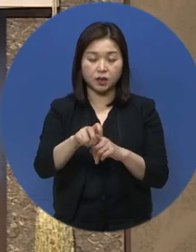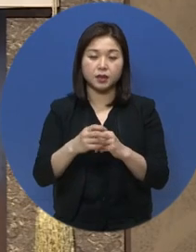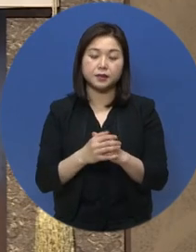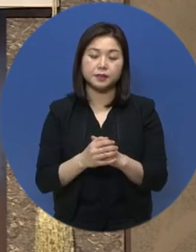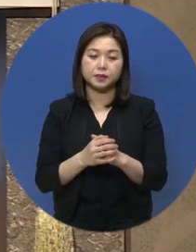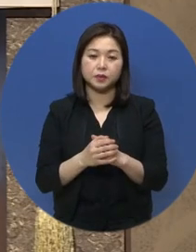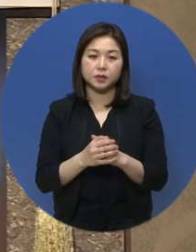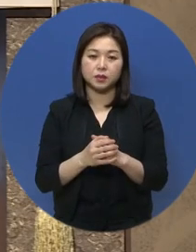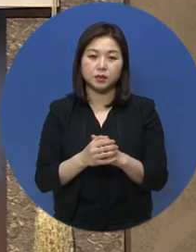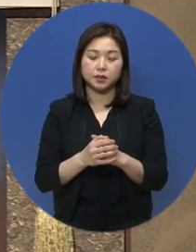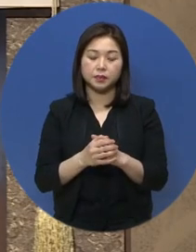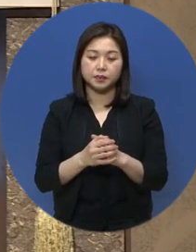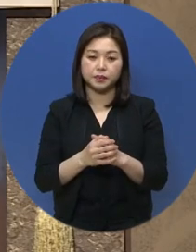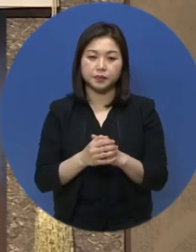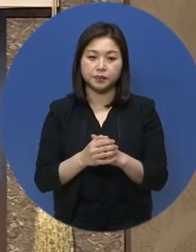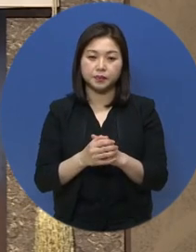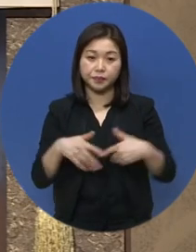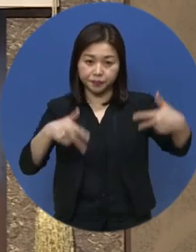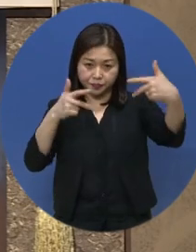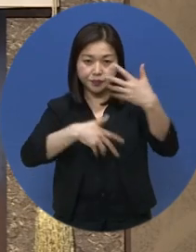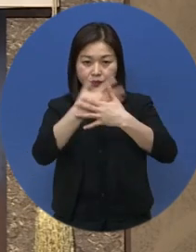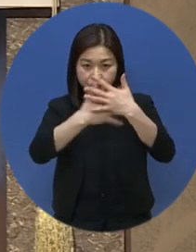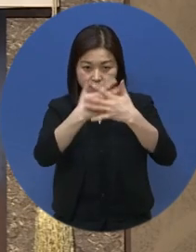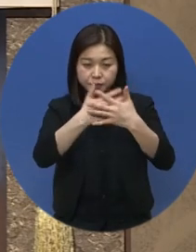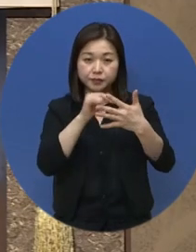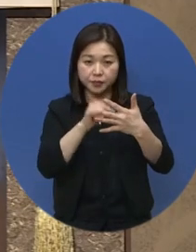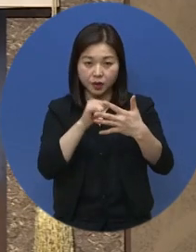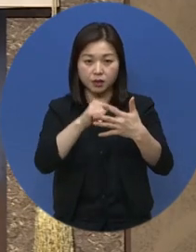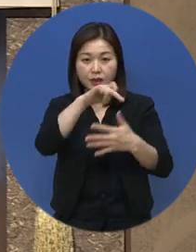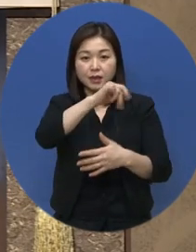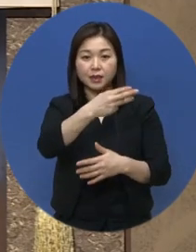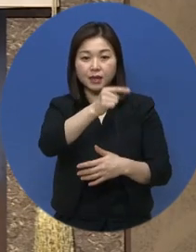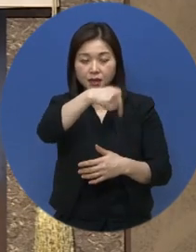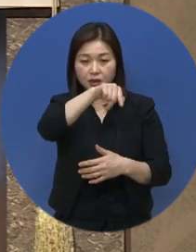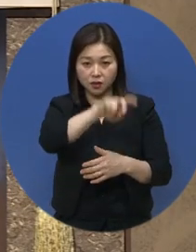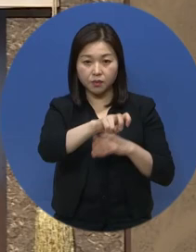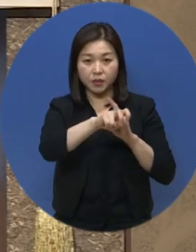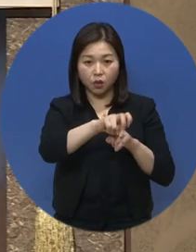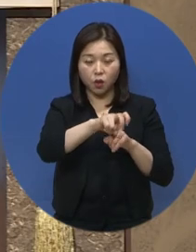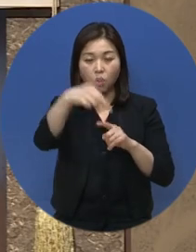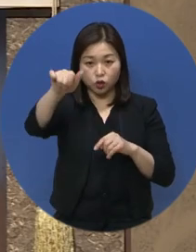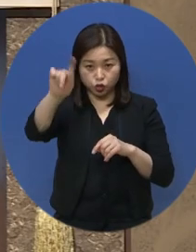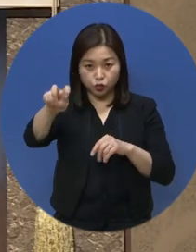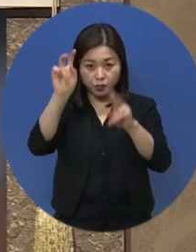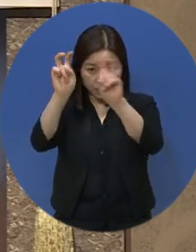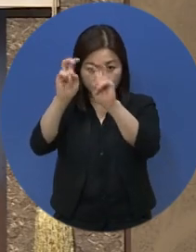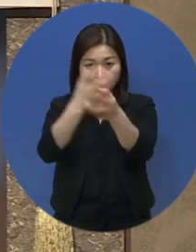그 화상 프로그램을 예. 또 이 클라썸이 MOU가 되어 있더라고요. 줌 회사랑.